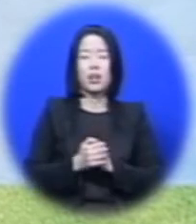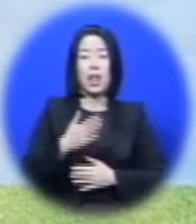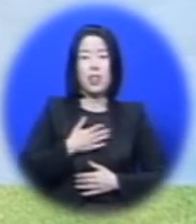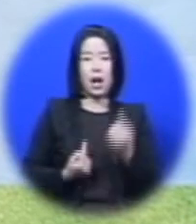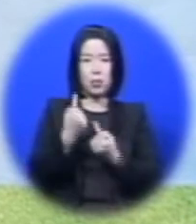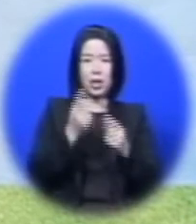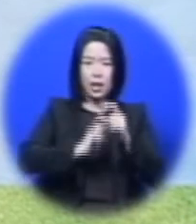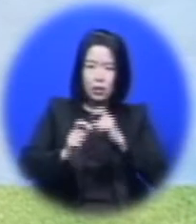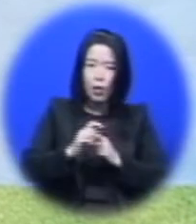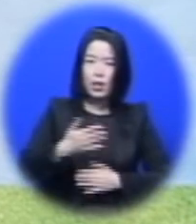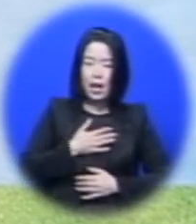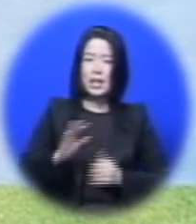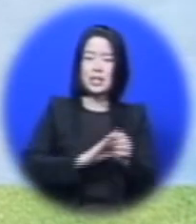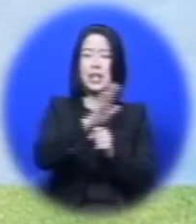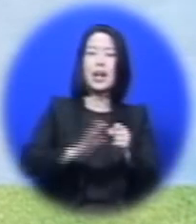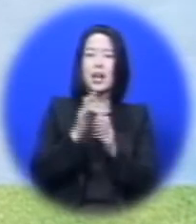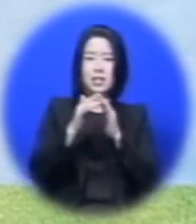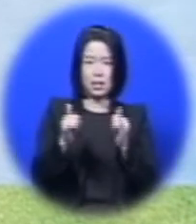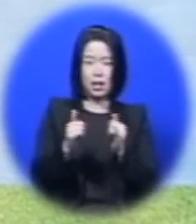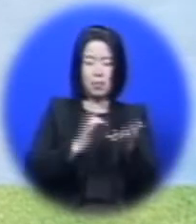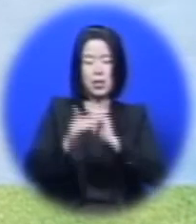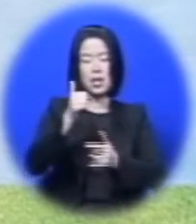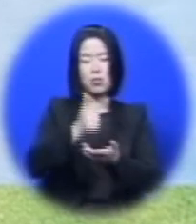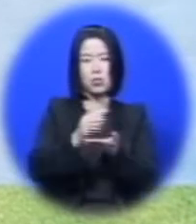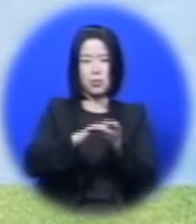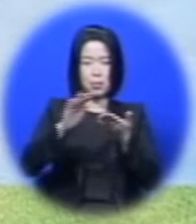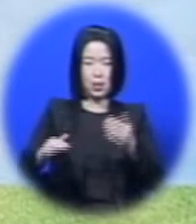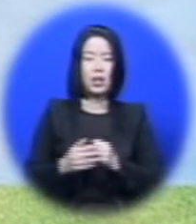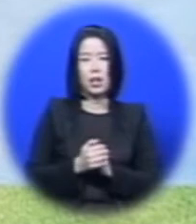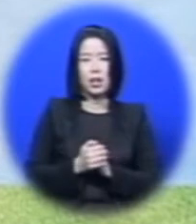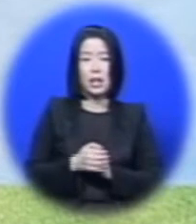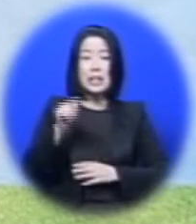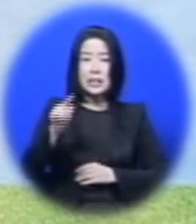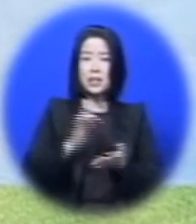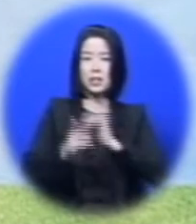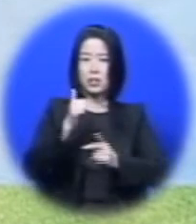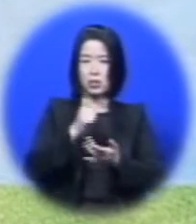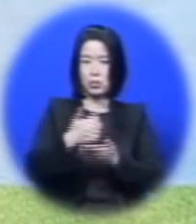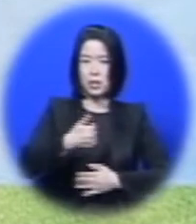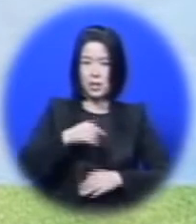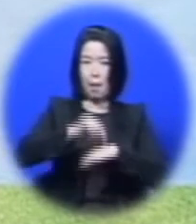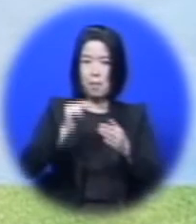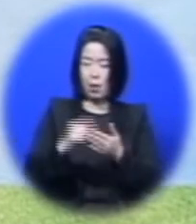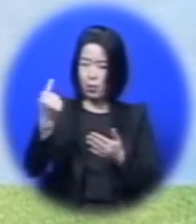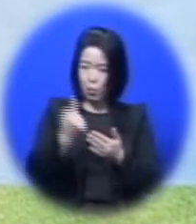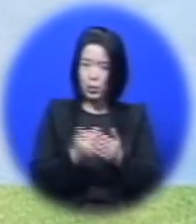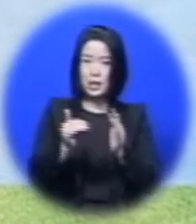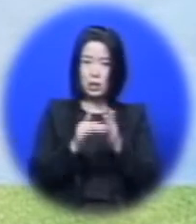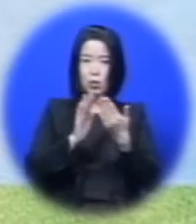나보다도 나를 더 사랑하시는 이인 예수님이십니다. 그 예수님이 제 마음속에 들어오시고 난